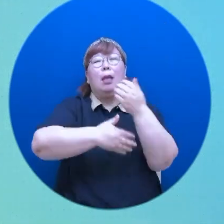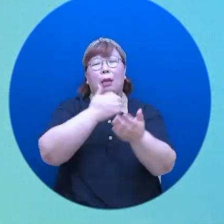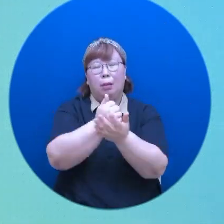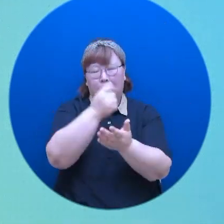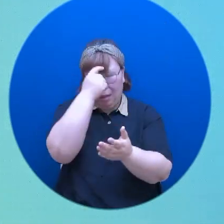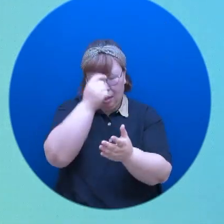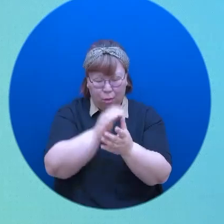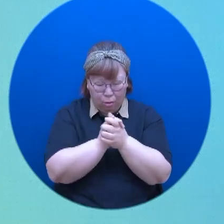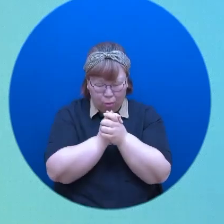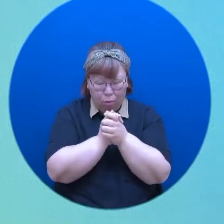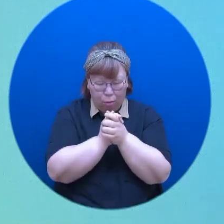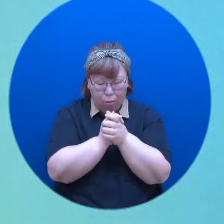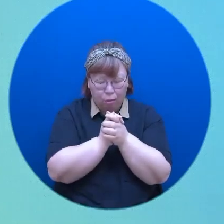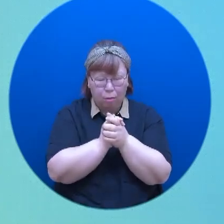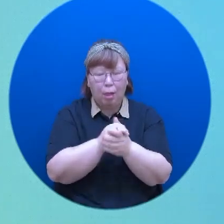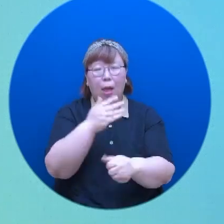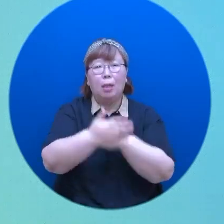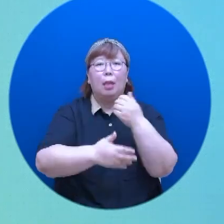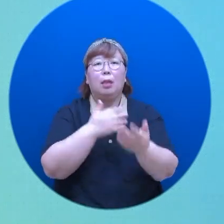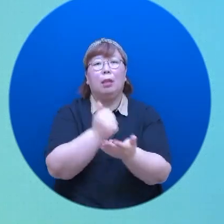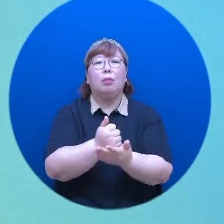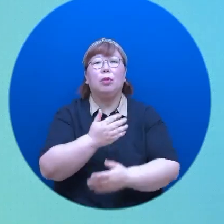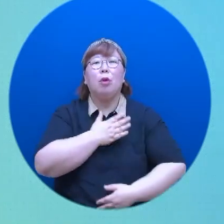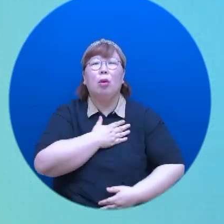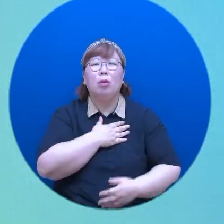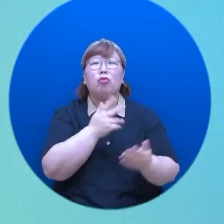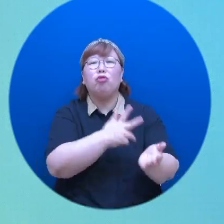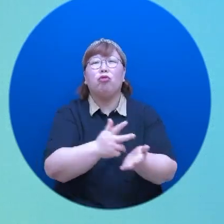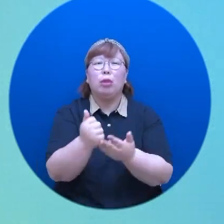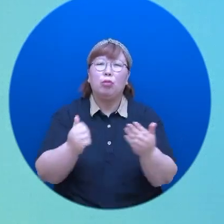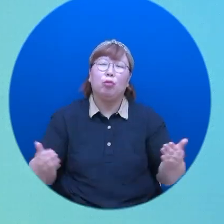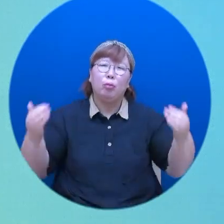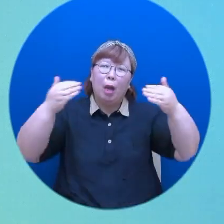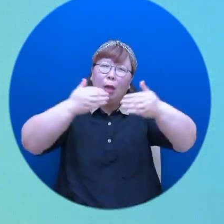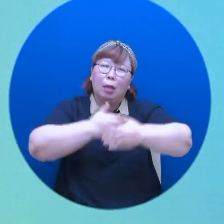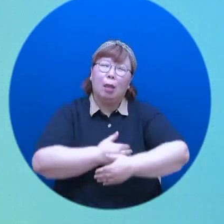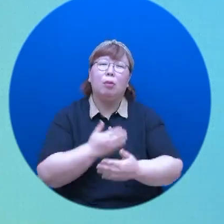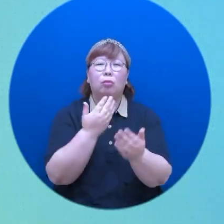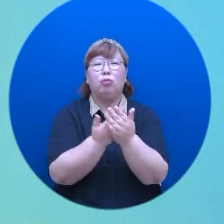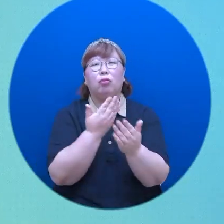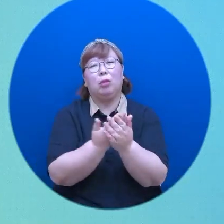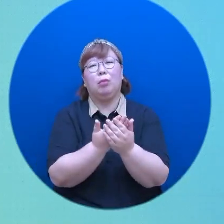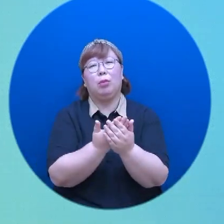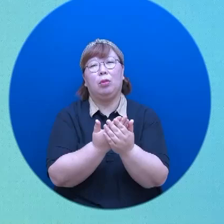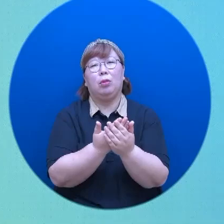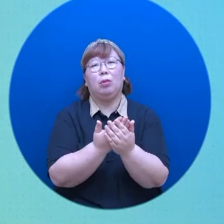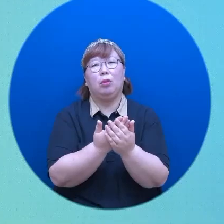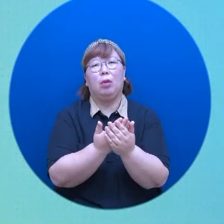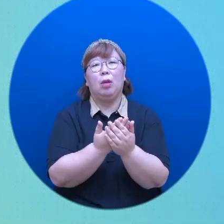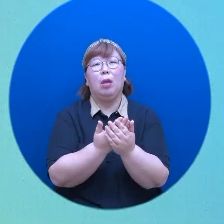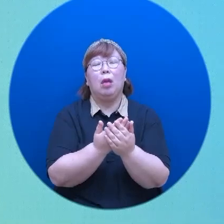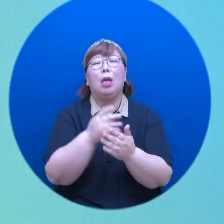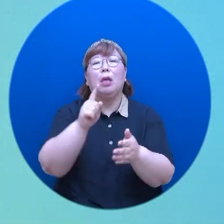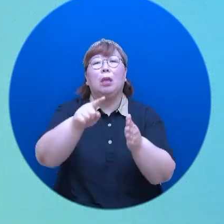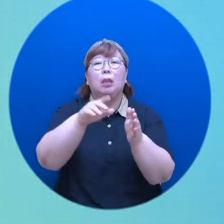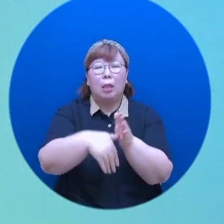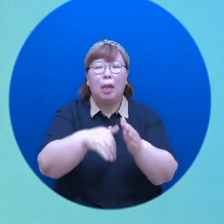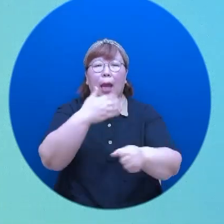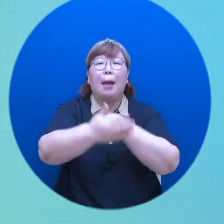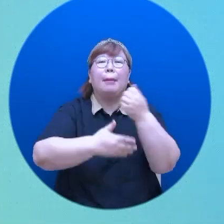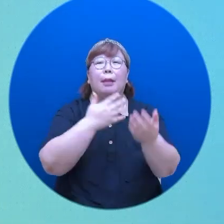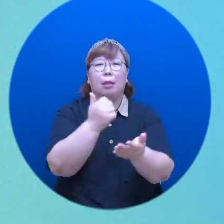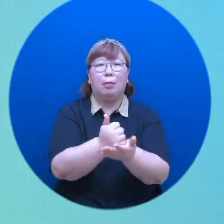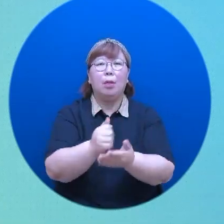기도합니다. 하나님, 저를 주님 품에 안아 주시옵소서. 그때